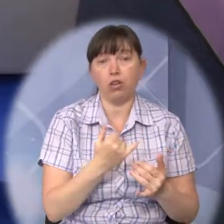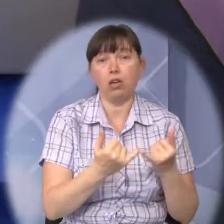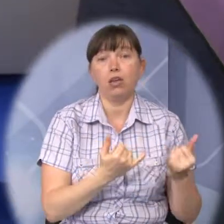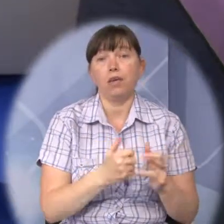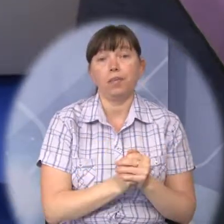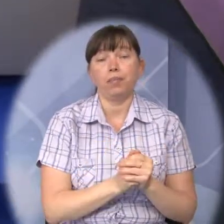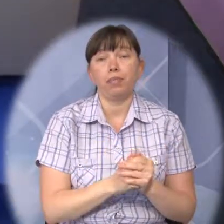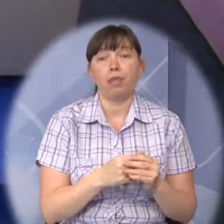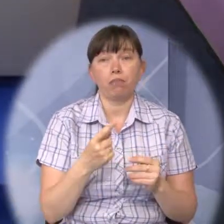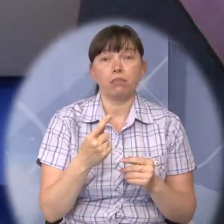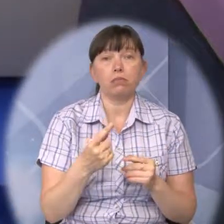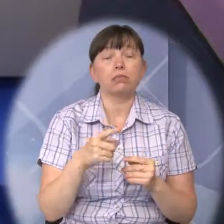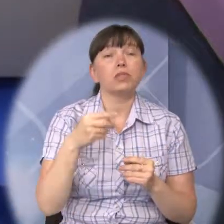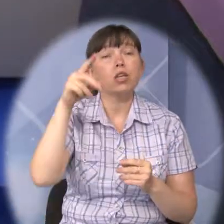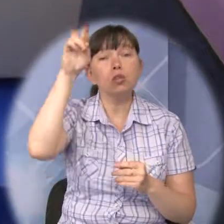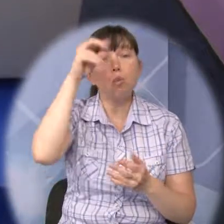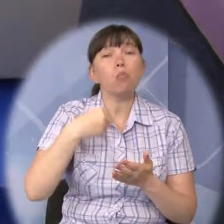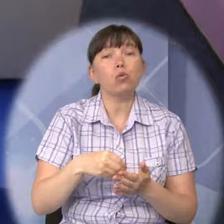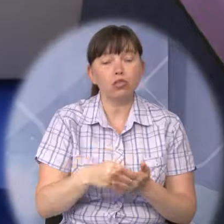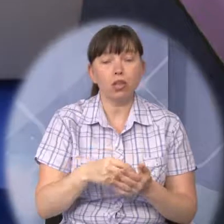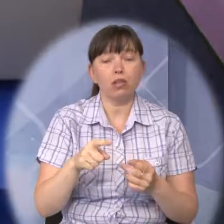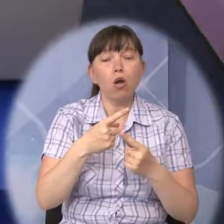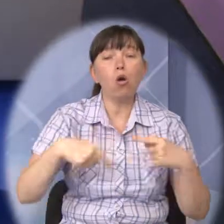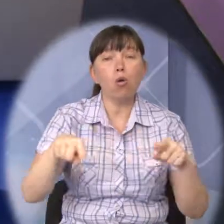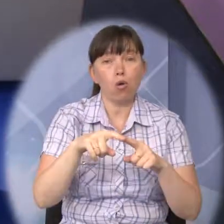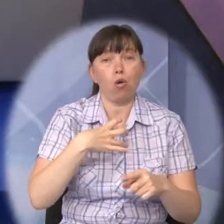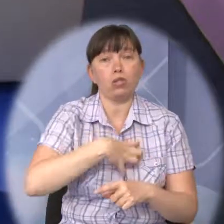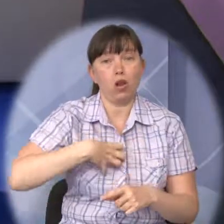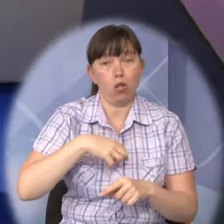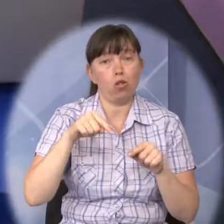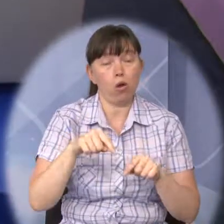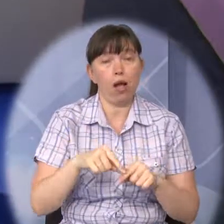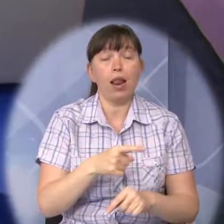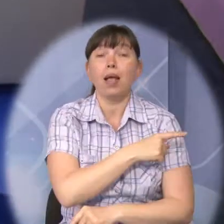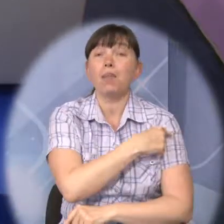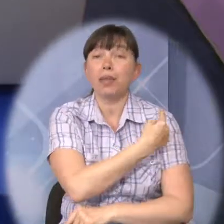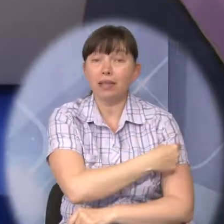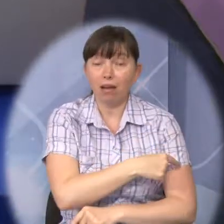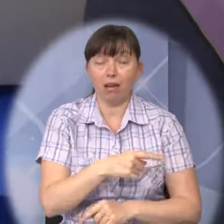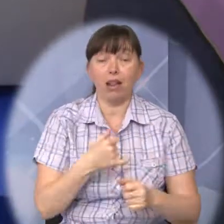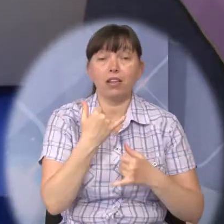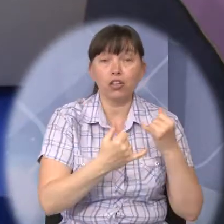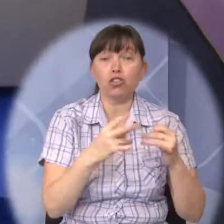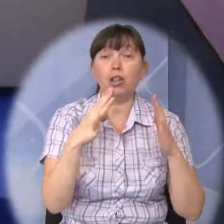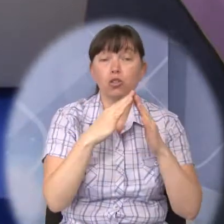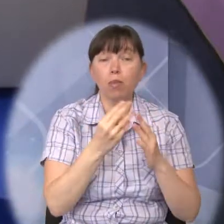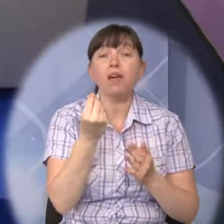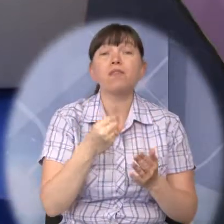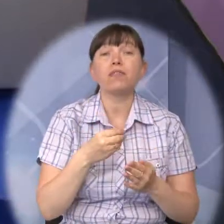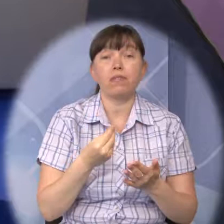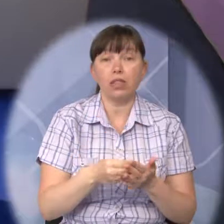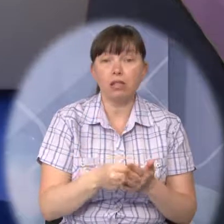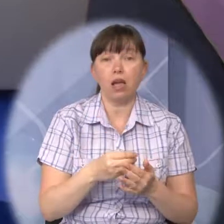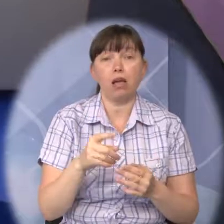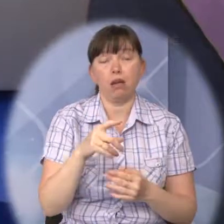pentru serviciile sociale vin din bugetul consiliilor locale. Pentru serviciile medicale de îngrijire la domiciliu,